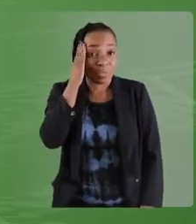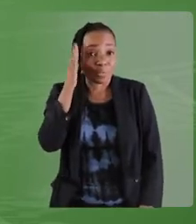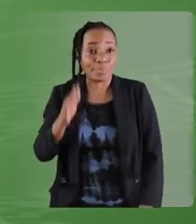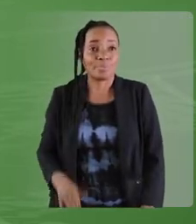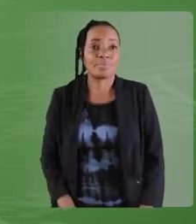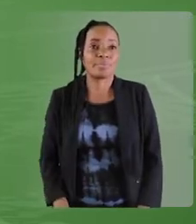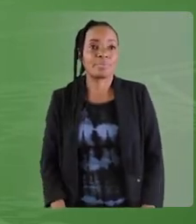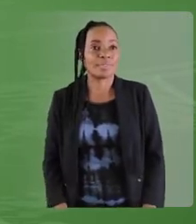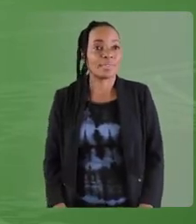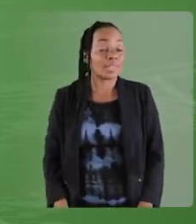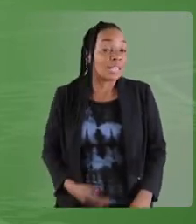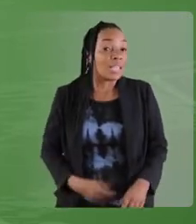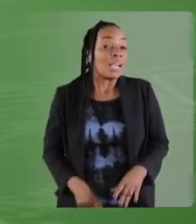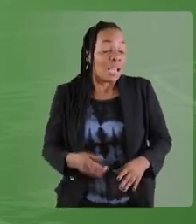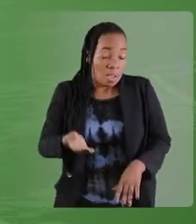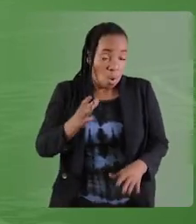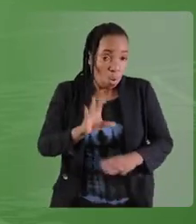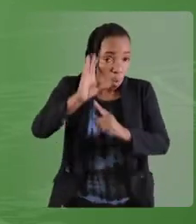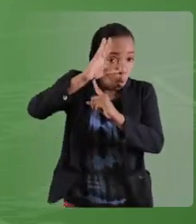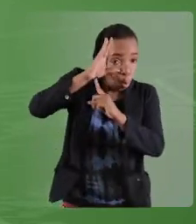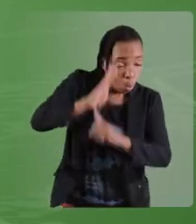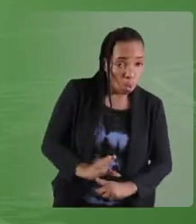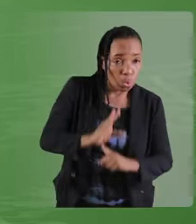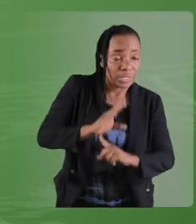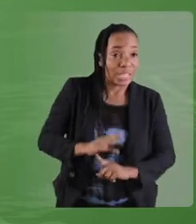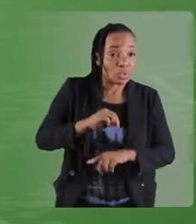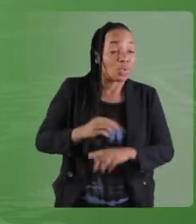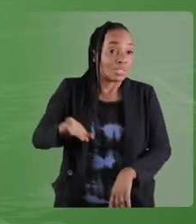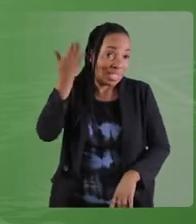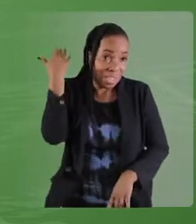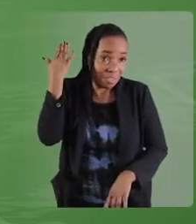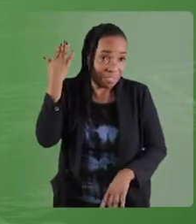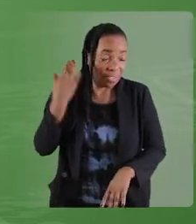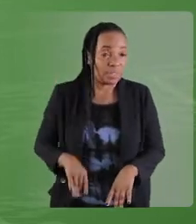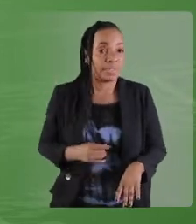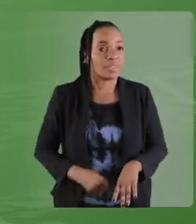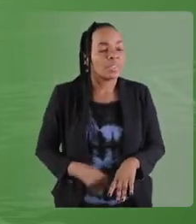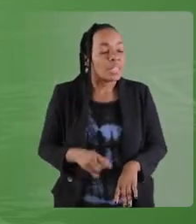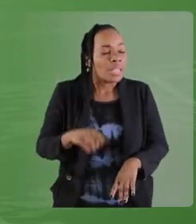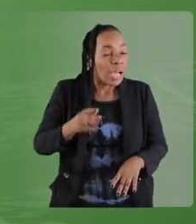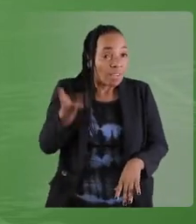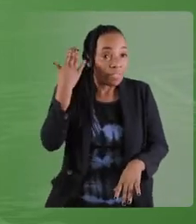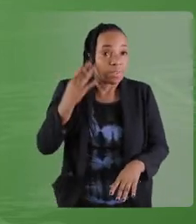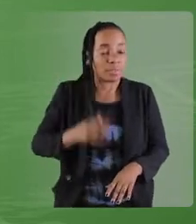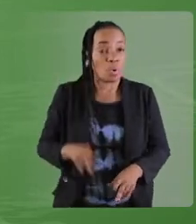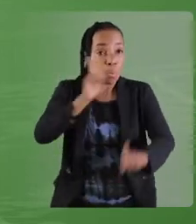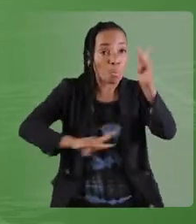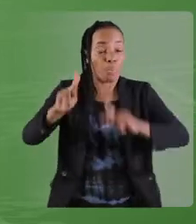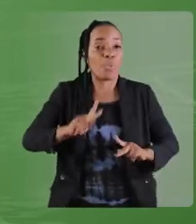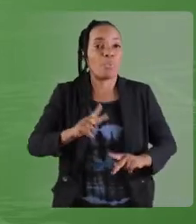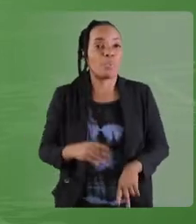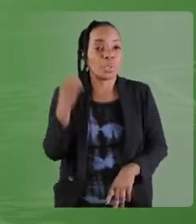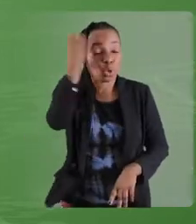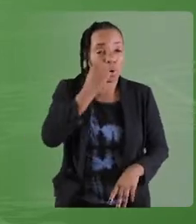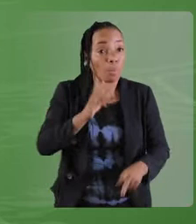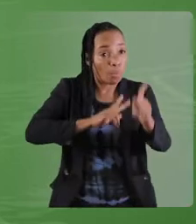la colonisation a constitué à une époque donnée un processus au cours duquel des peuples,